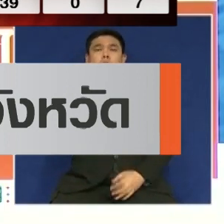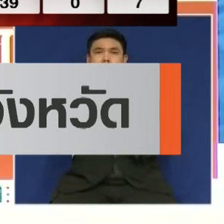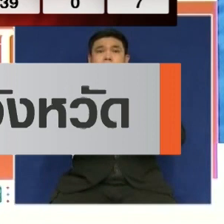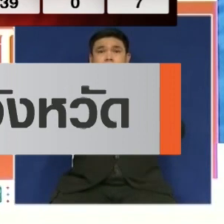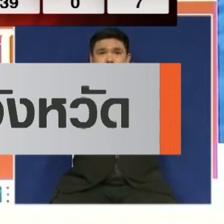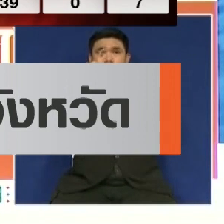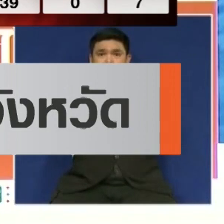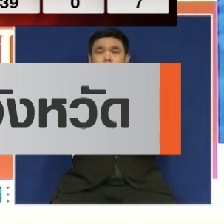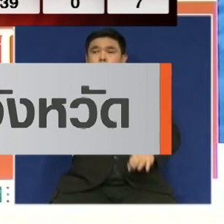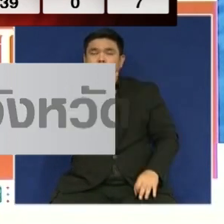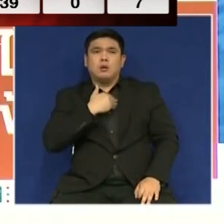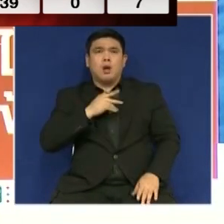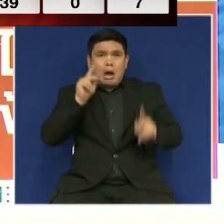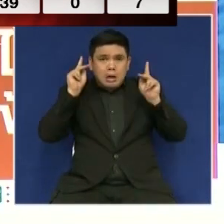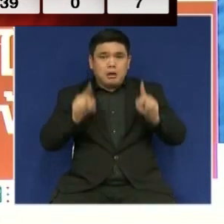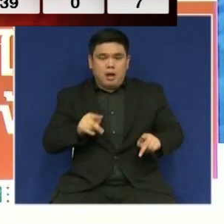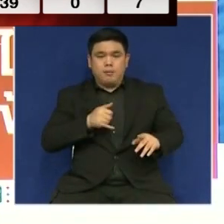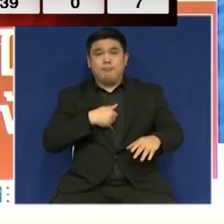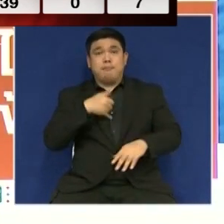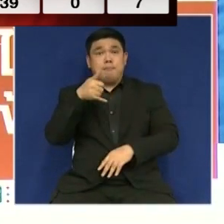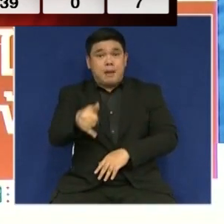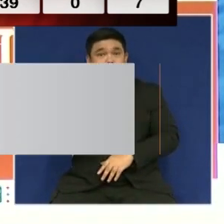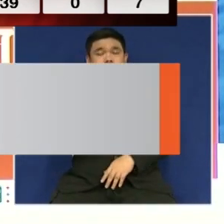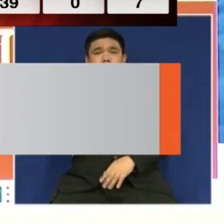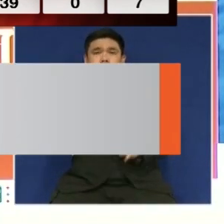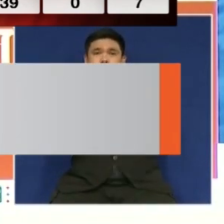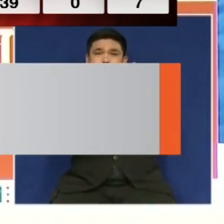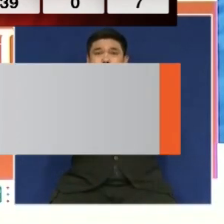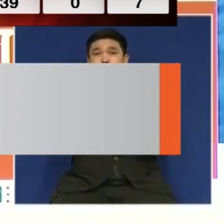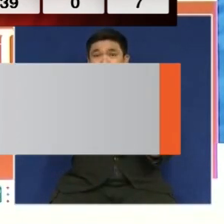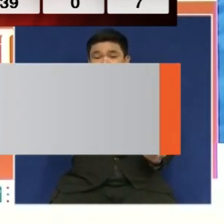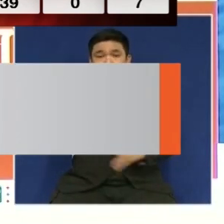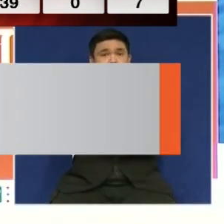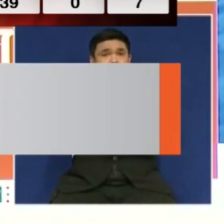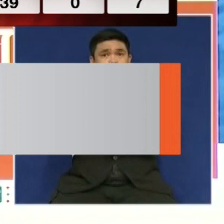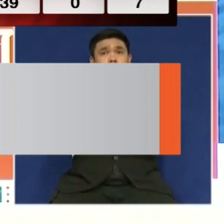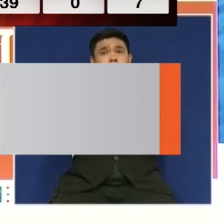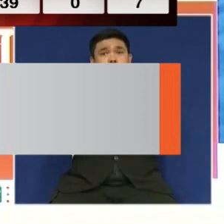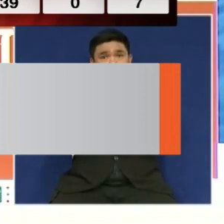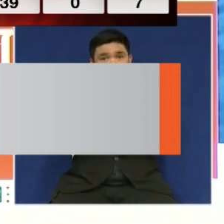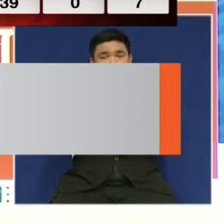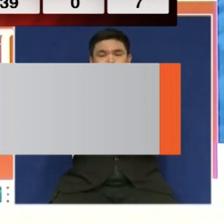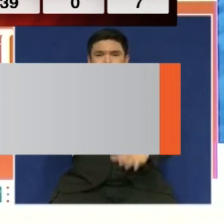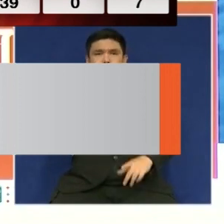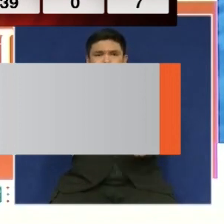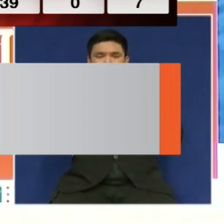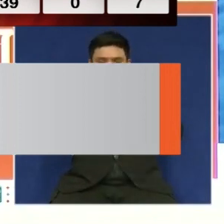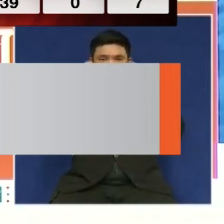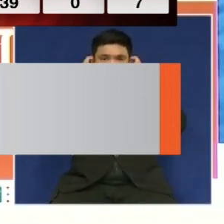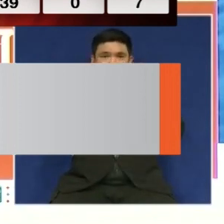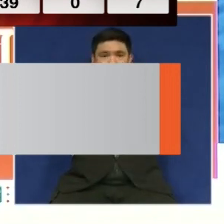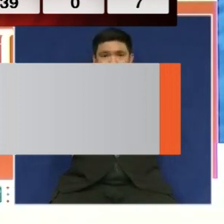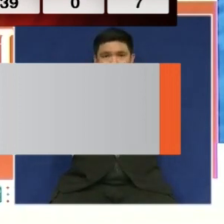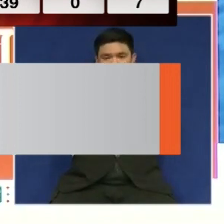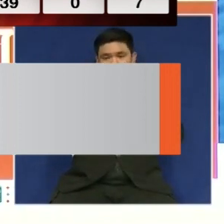ญในเรื่องนี้ถ้ามีประวัติการเดินทางมาในพื้นที่เสี่ยงนะครับท่านต้องเฝ้าระวังสังเกตอาการตนเองสวมหน้ากากนะครับแล้วก็เว้นระยะ